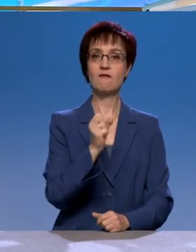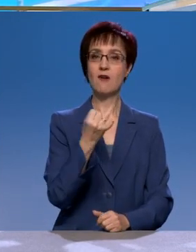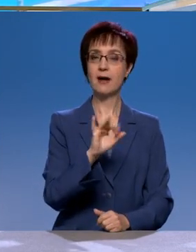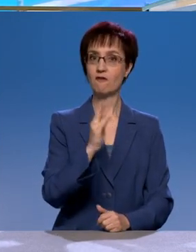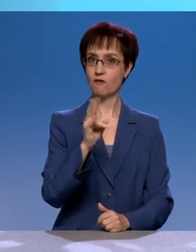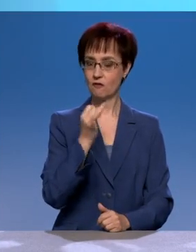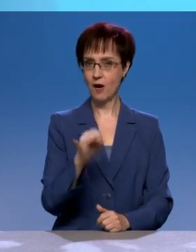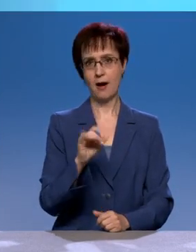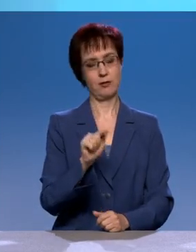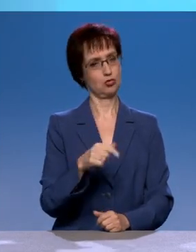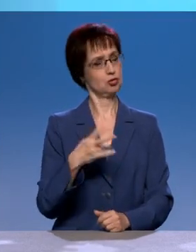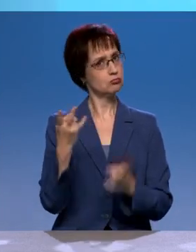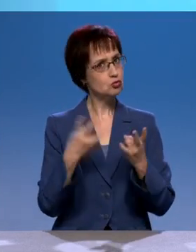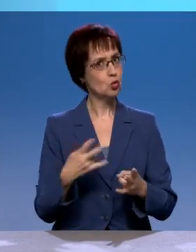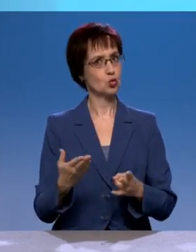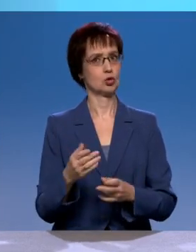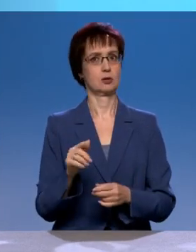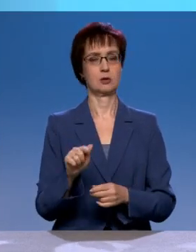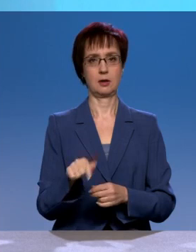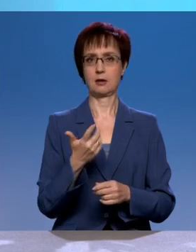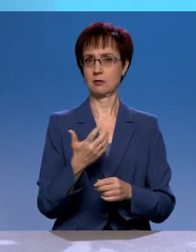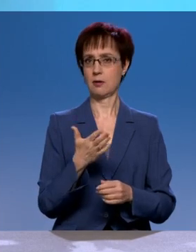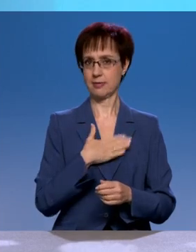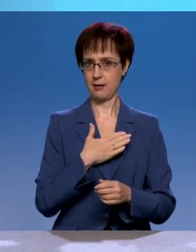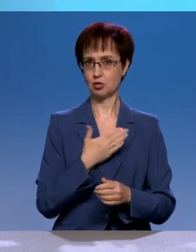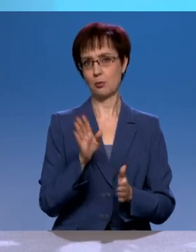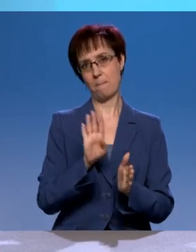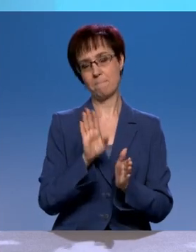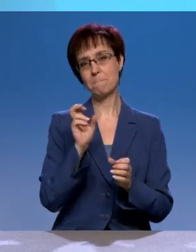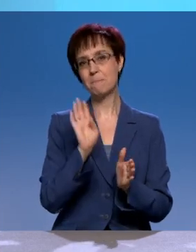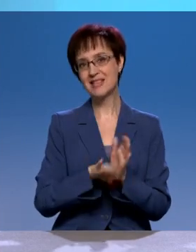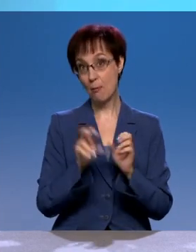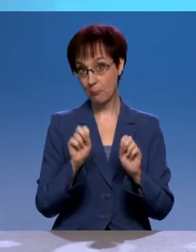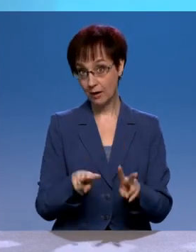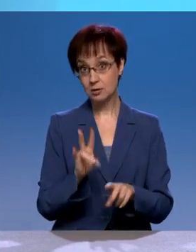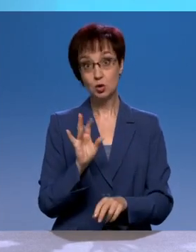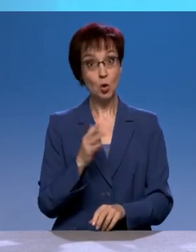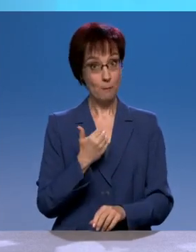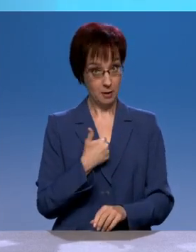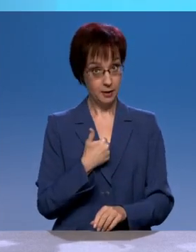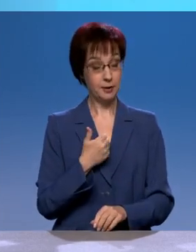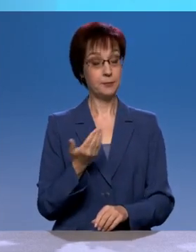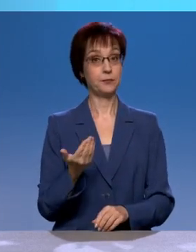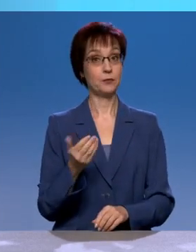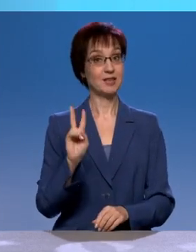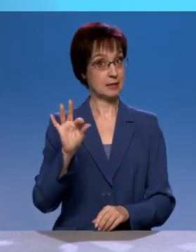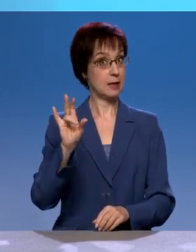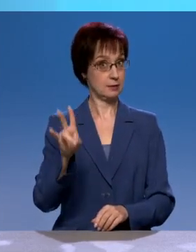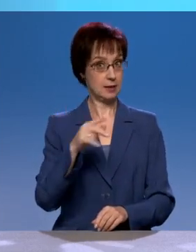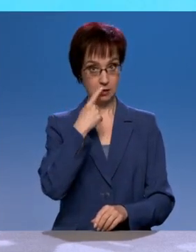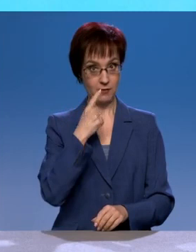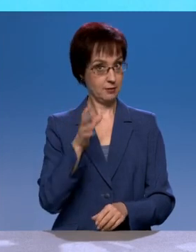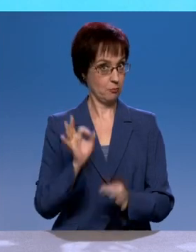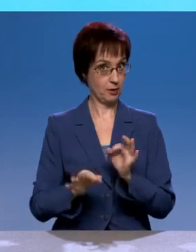чем электрички, которые не ходят в какие-то города, потому что это не рыночно. Но мы совершенно справедливо, Костя говорит, мы поставили своей